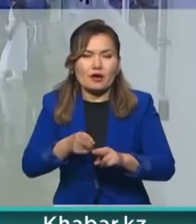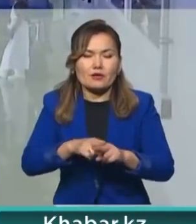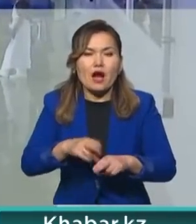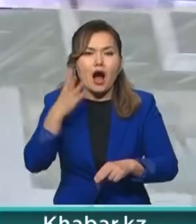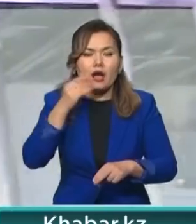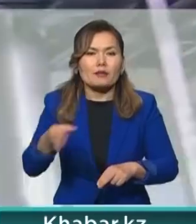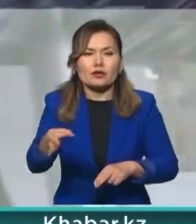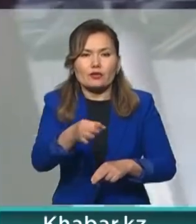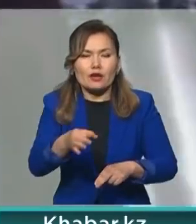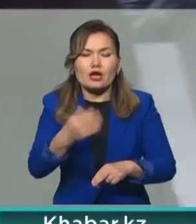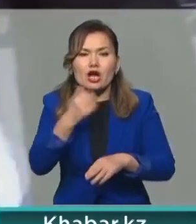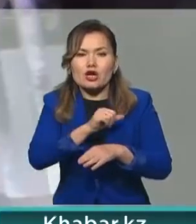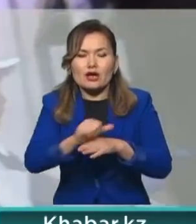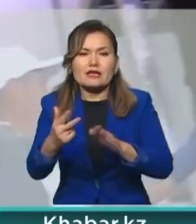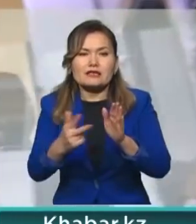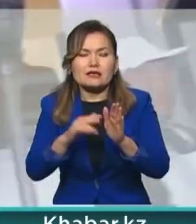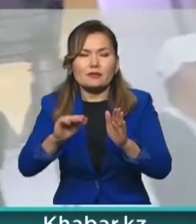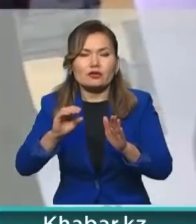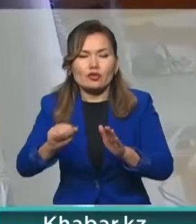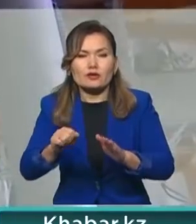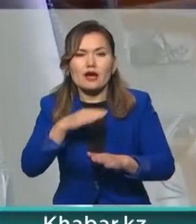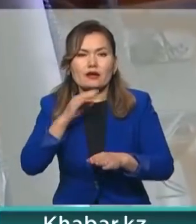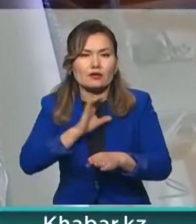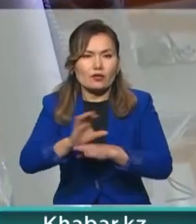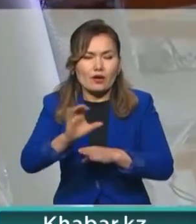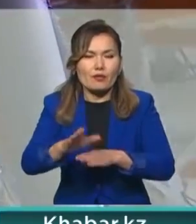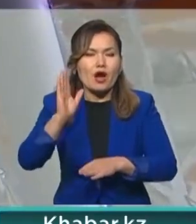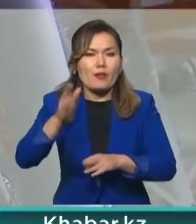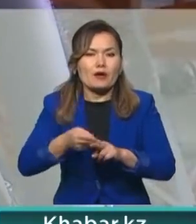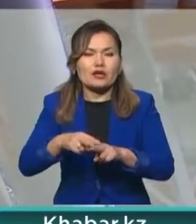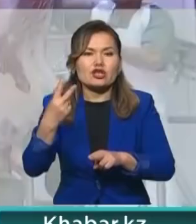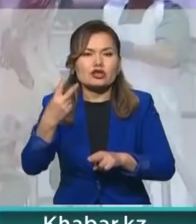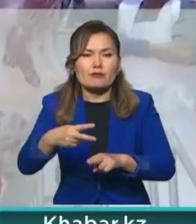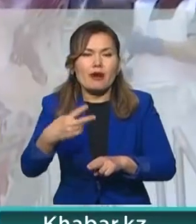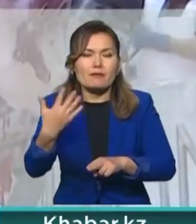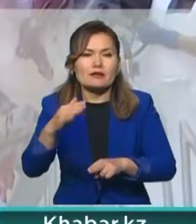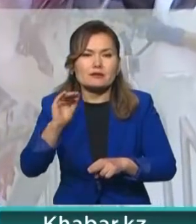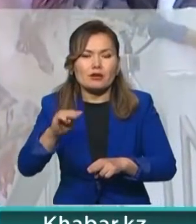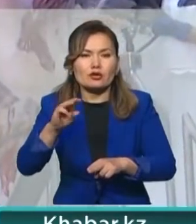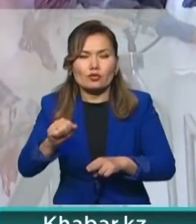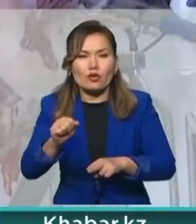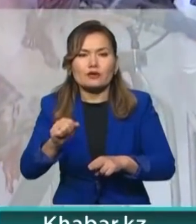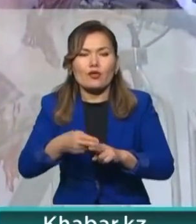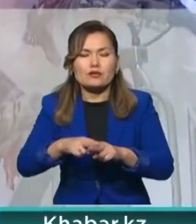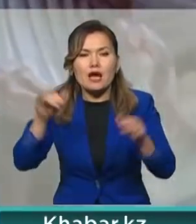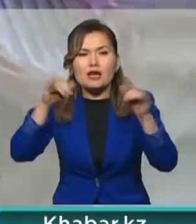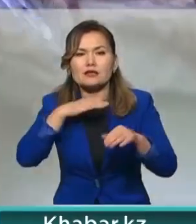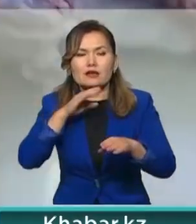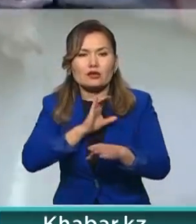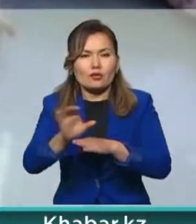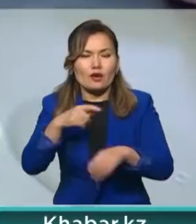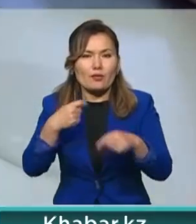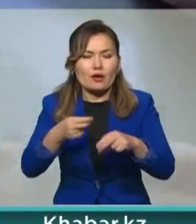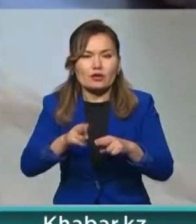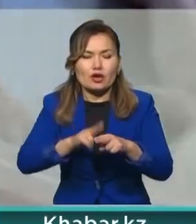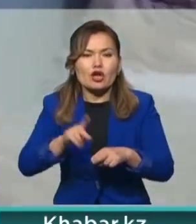жылы шетелдерге 8 мың тонна ет экспорттады. Болашақта бұл көрсеткішті 25 мың тоннаға жеткізу жоспарланған. Ол үшін бір мезгілде